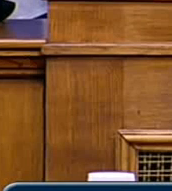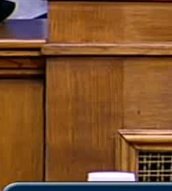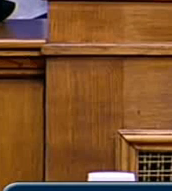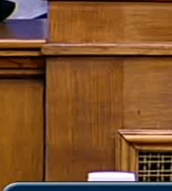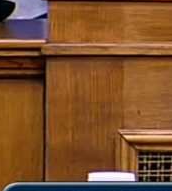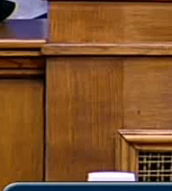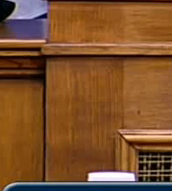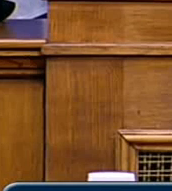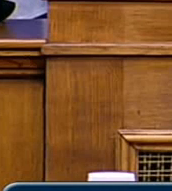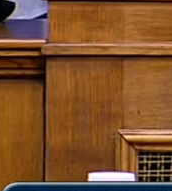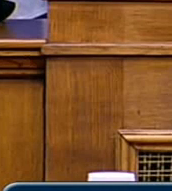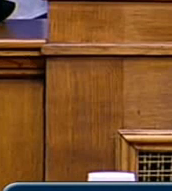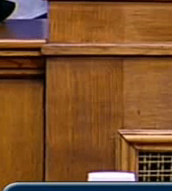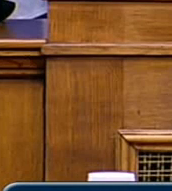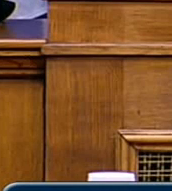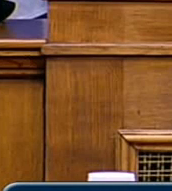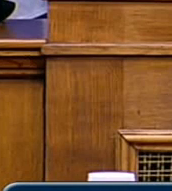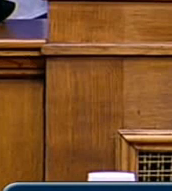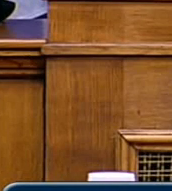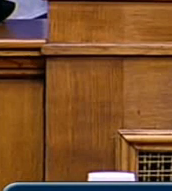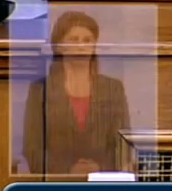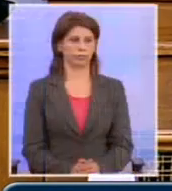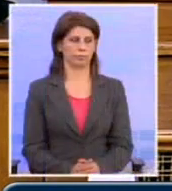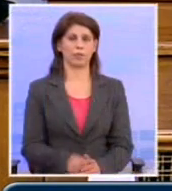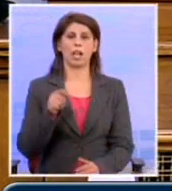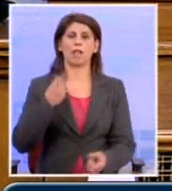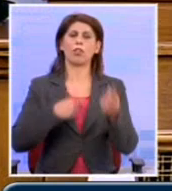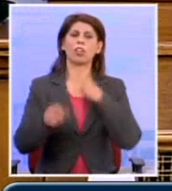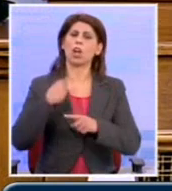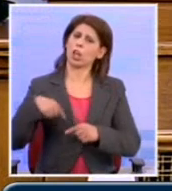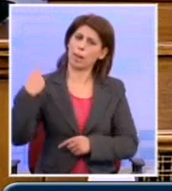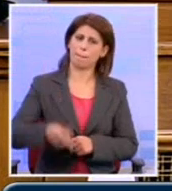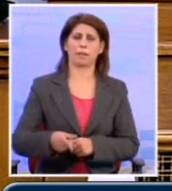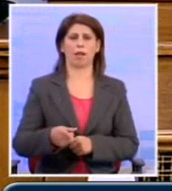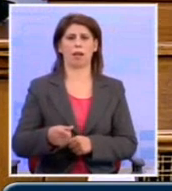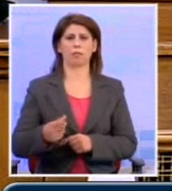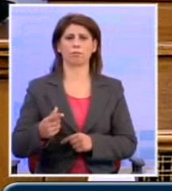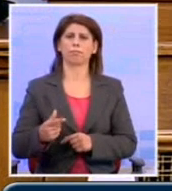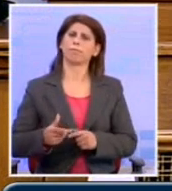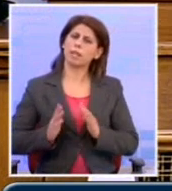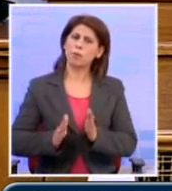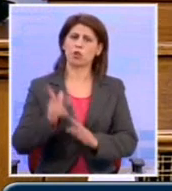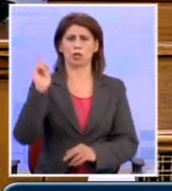Βέβαια αυτό στη συνέχεια αποτέλεσε άλοθη για την επόμενη πολιτική.